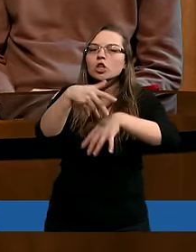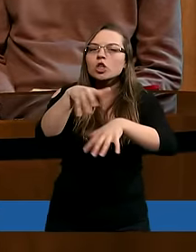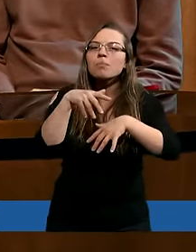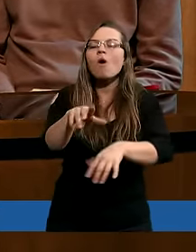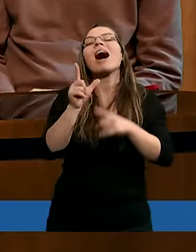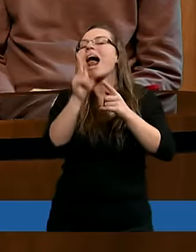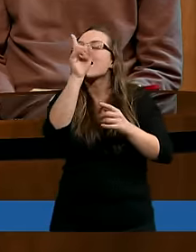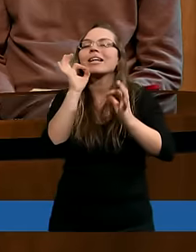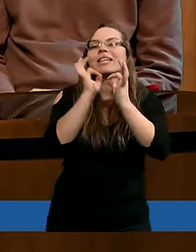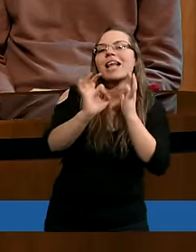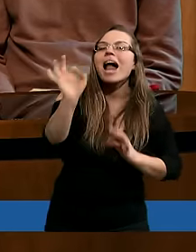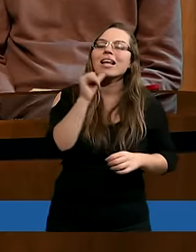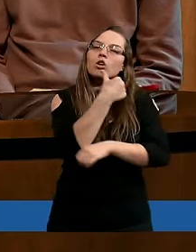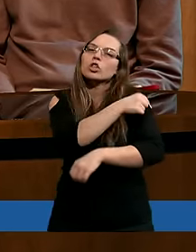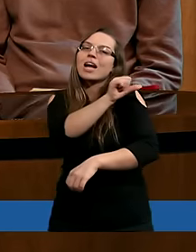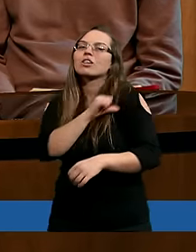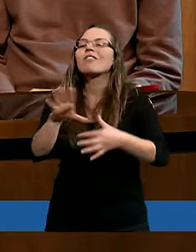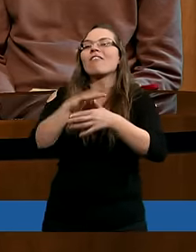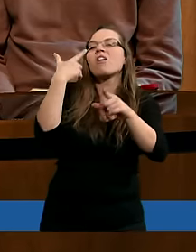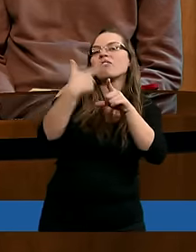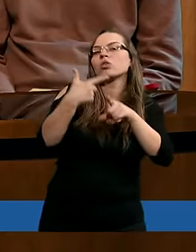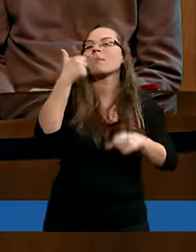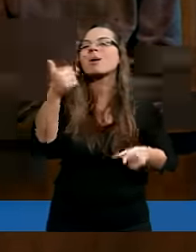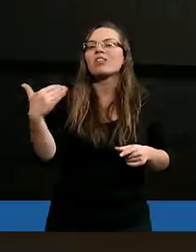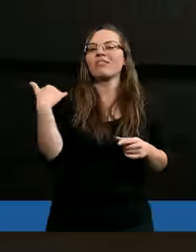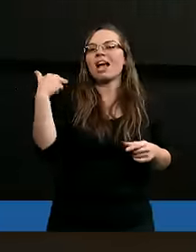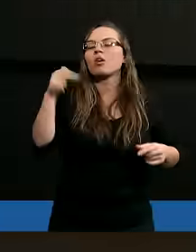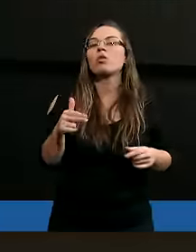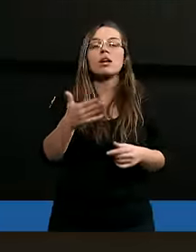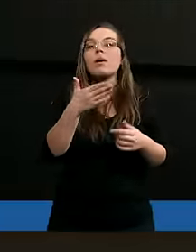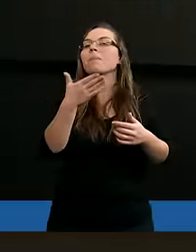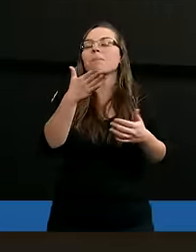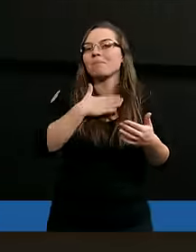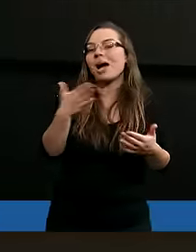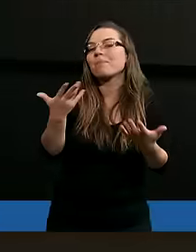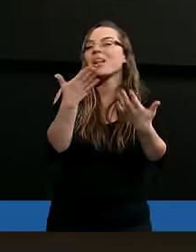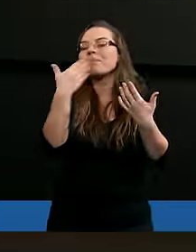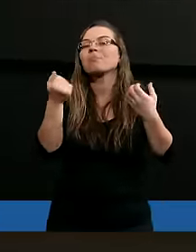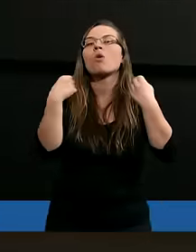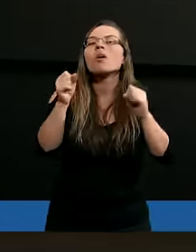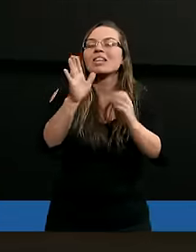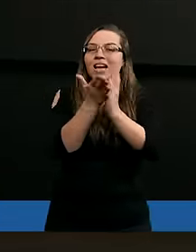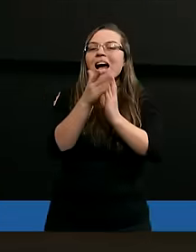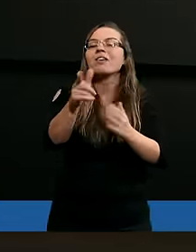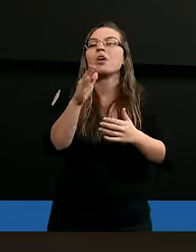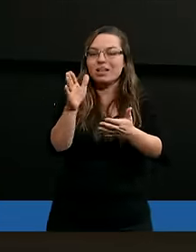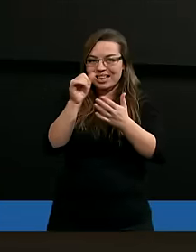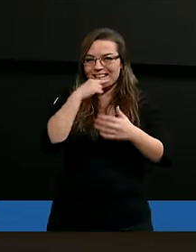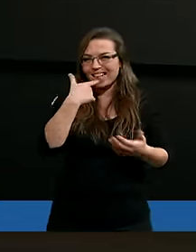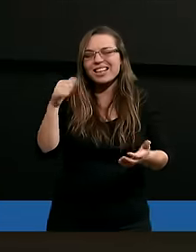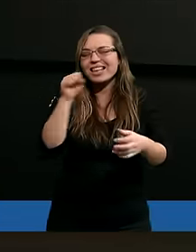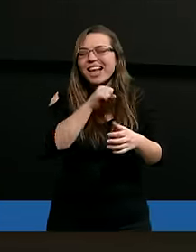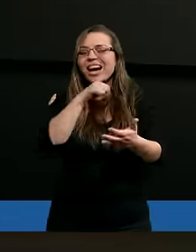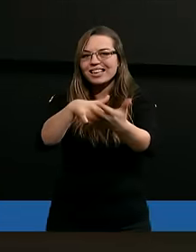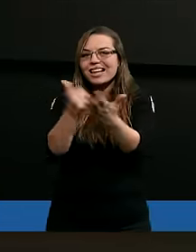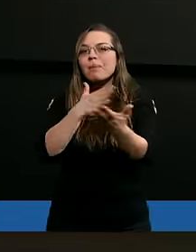pielgrzymującego, ale idealnego chrześcijanina w XXI wieku? Mamy bohaterów biblijnych z kart Starego